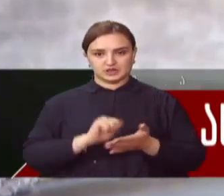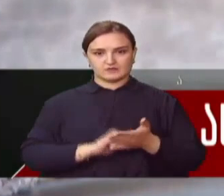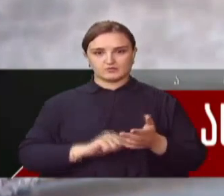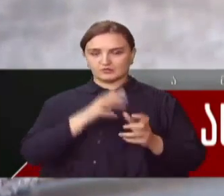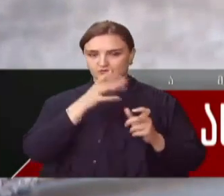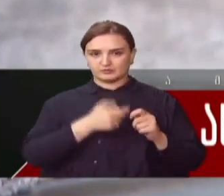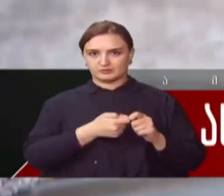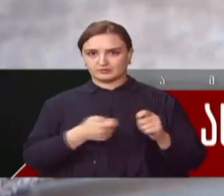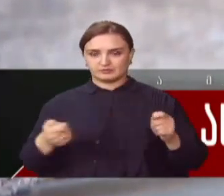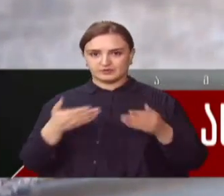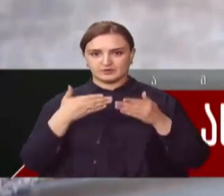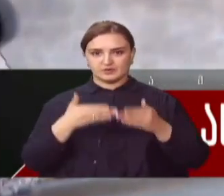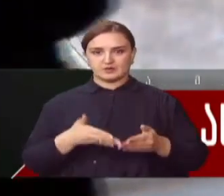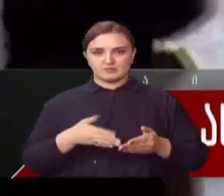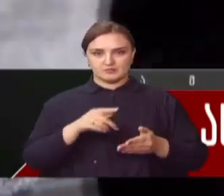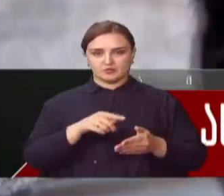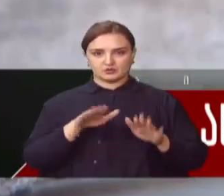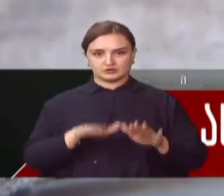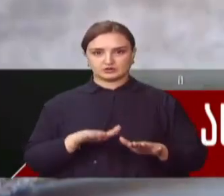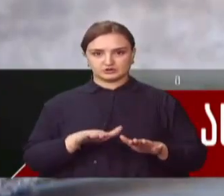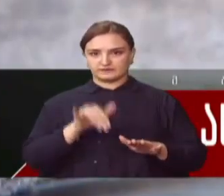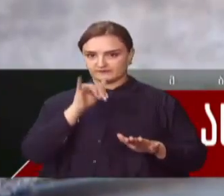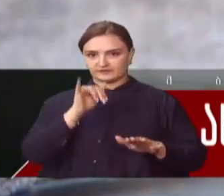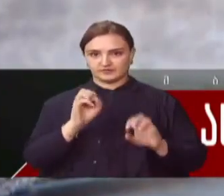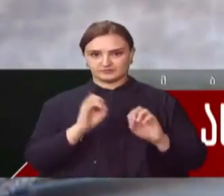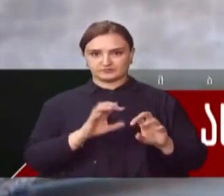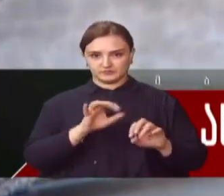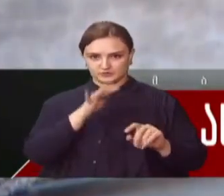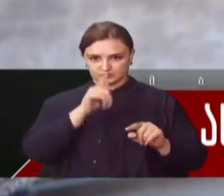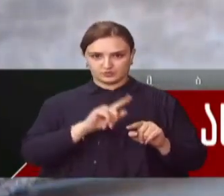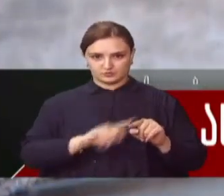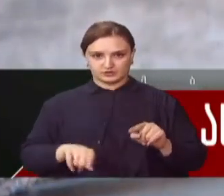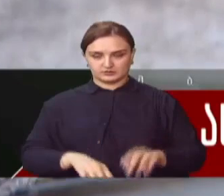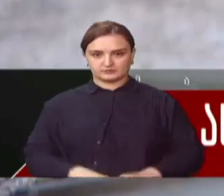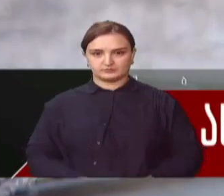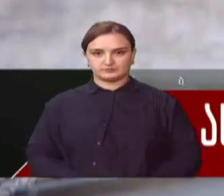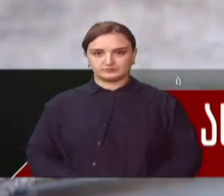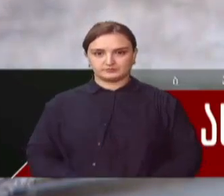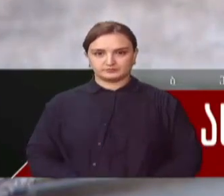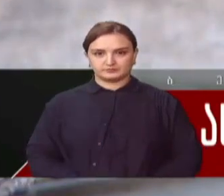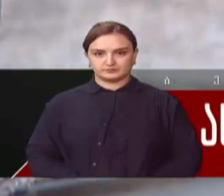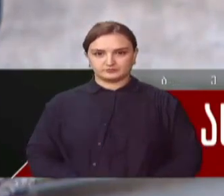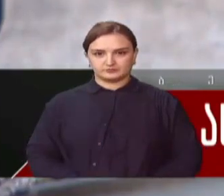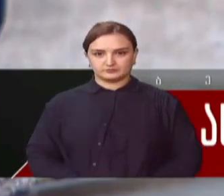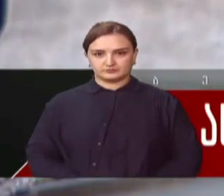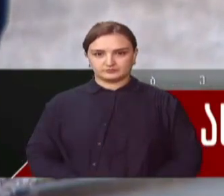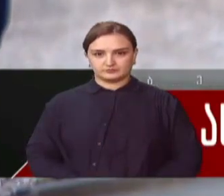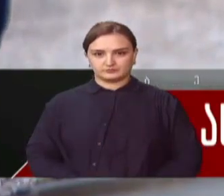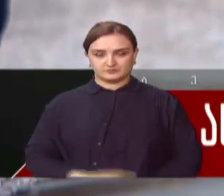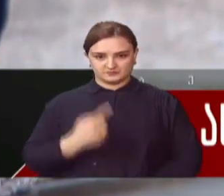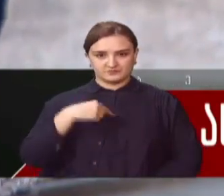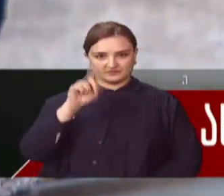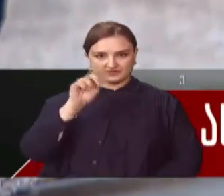daqovneba portshi da verxdeba shetvirtva droulat da me rogorc vitsi ekhla bevri mankana ese